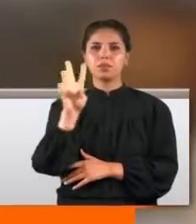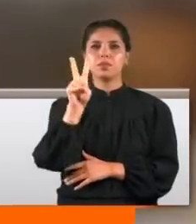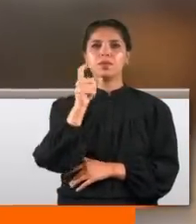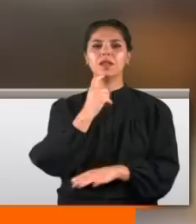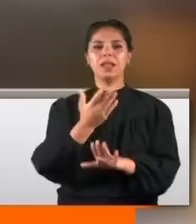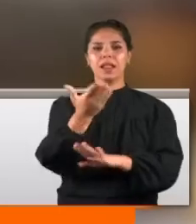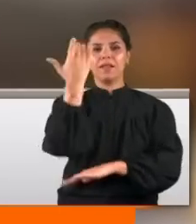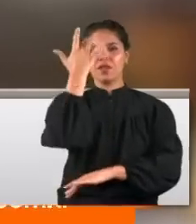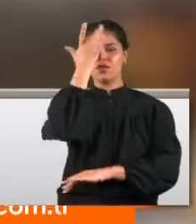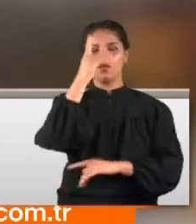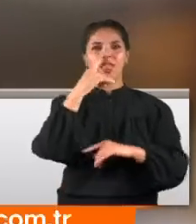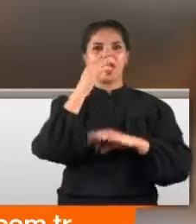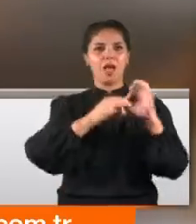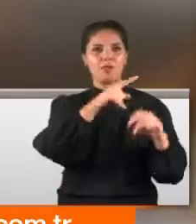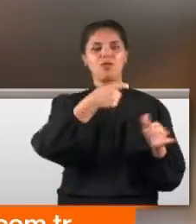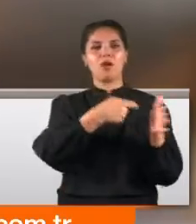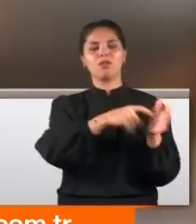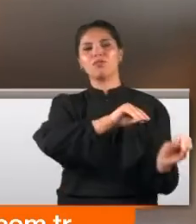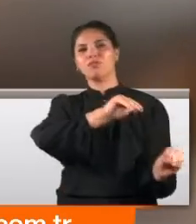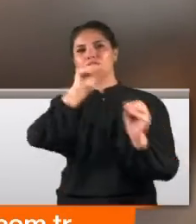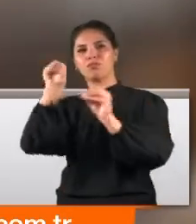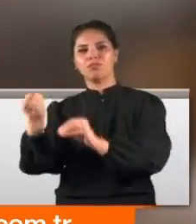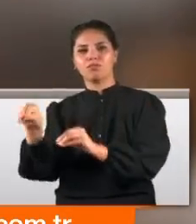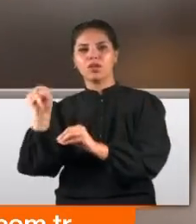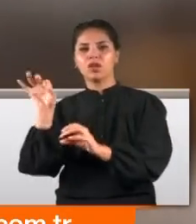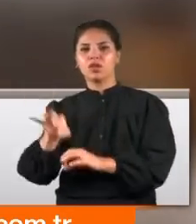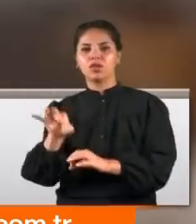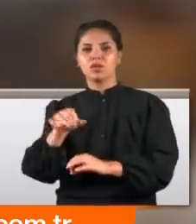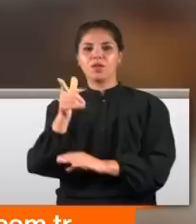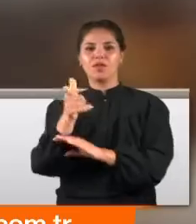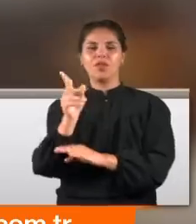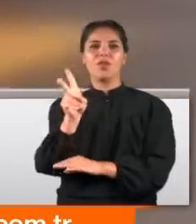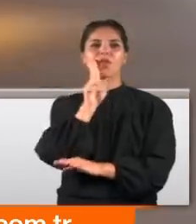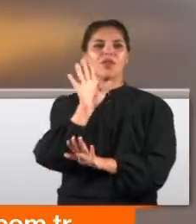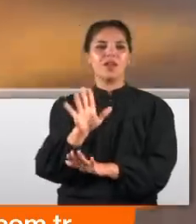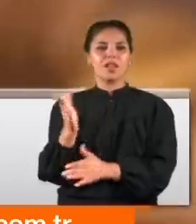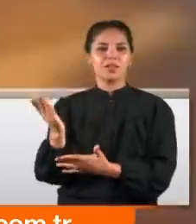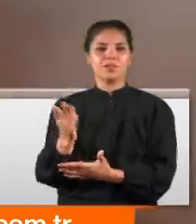önce şehit düşen amcasından almıştı. Şehit uzman çavuştan geriye bu görüntüler kaldı.